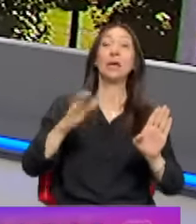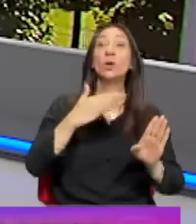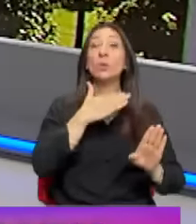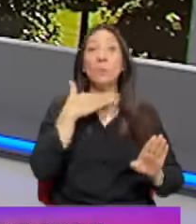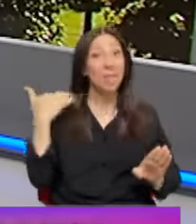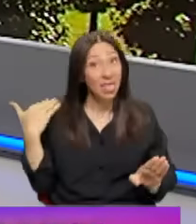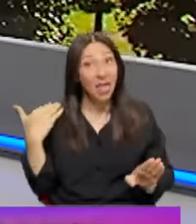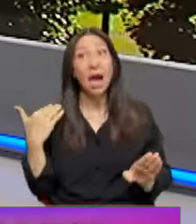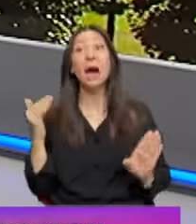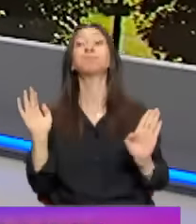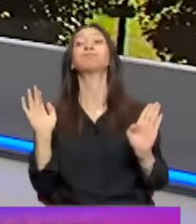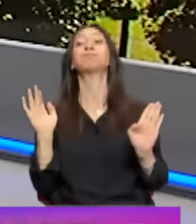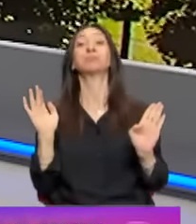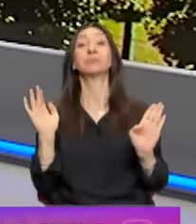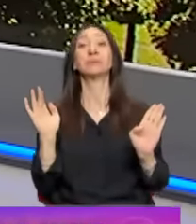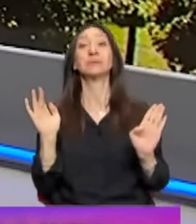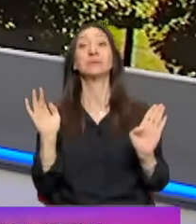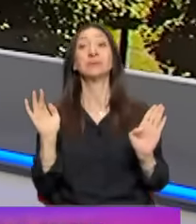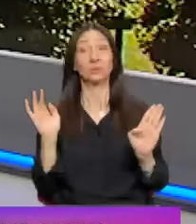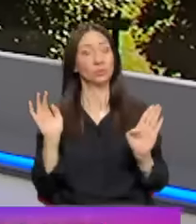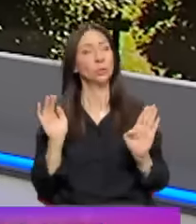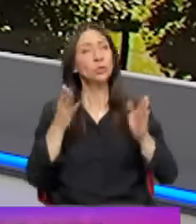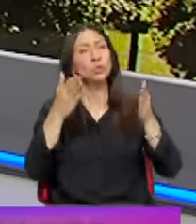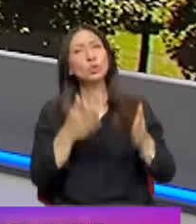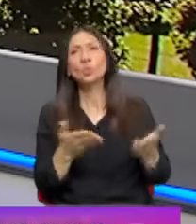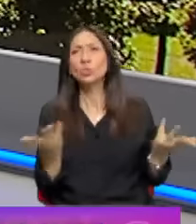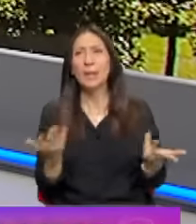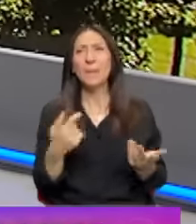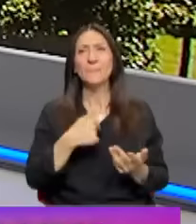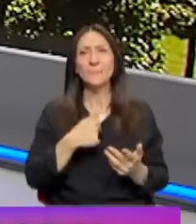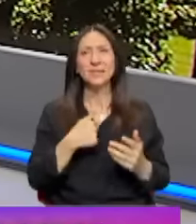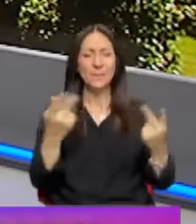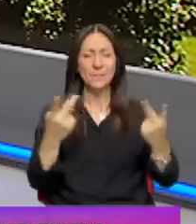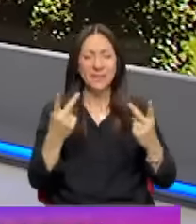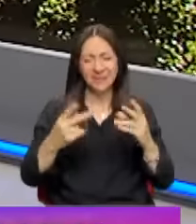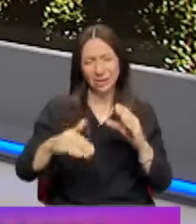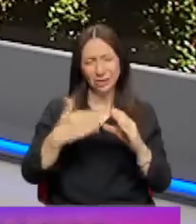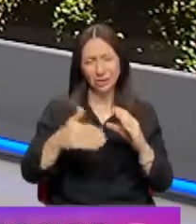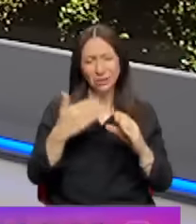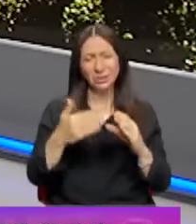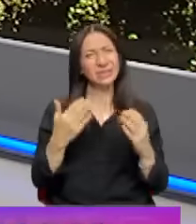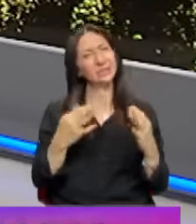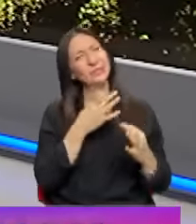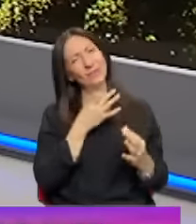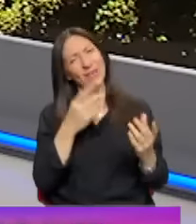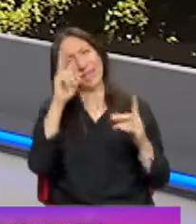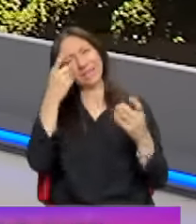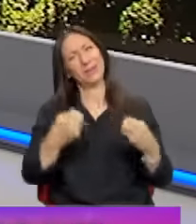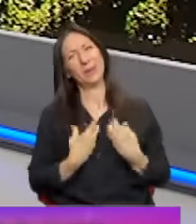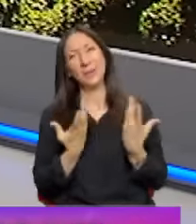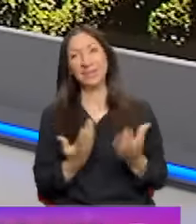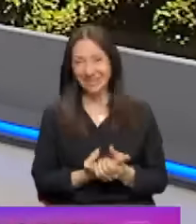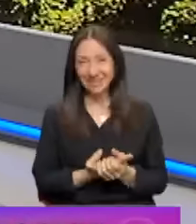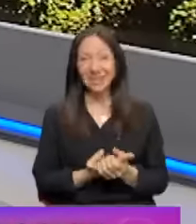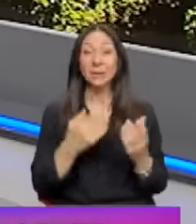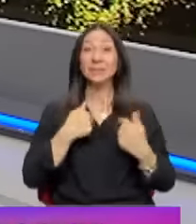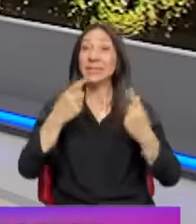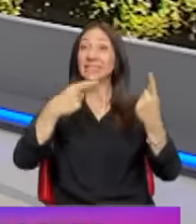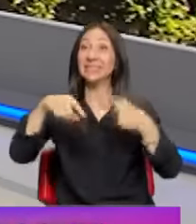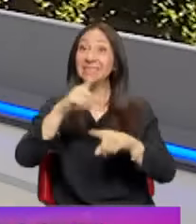Kurban kesebiliyor musunuz, kesemiyor musunuz? Durumunuz nedir? Bizi mesajlarla güncelleyiniz, yalnız bırakmayınız. Biz de